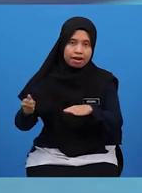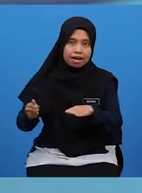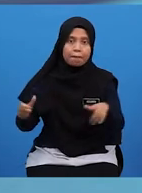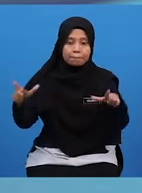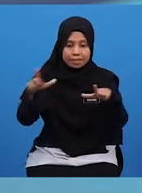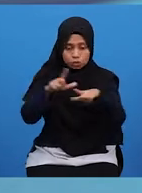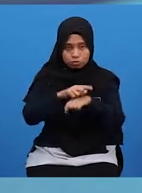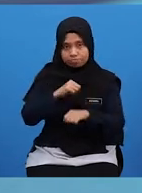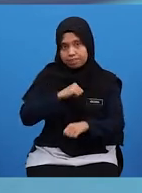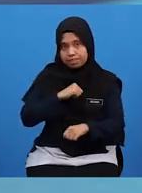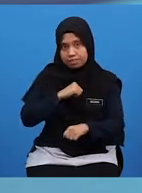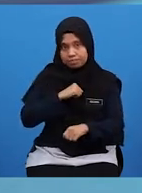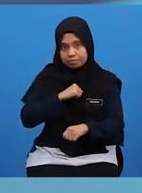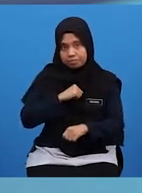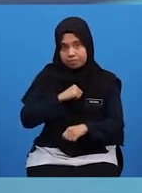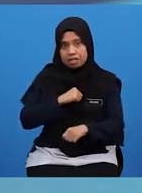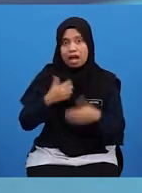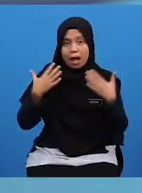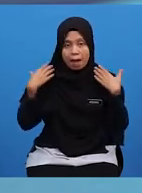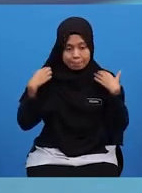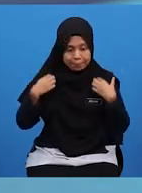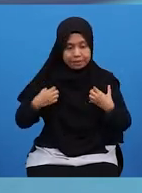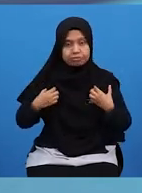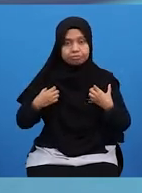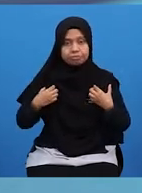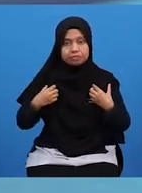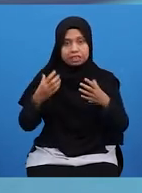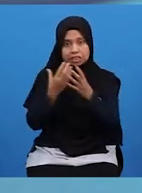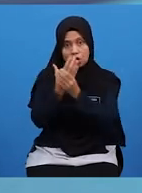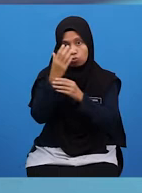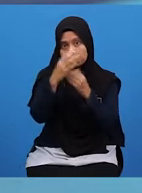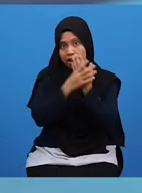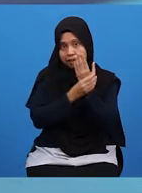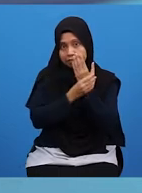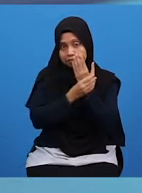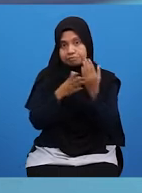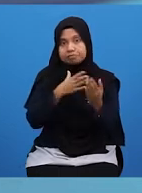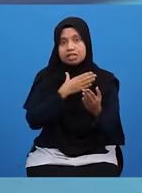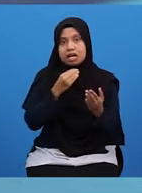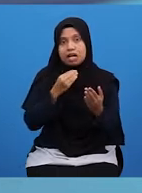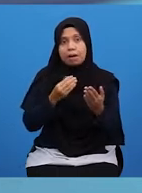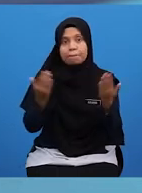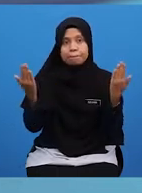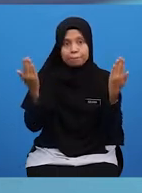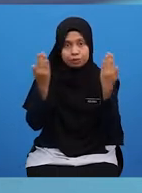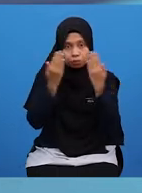diri iaitu apron, sarung tangan serta pelitup